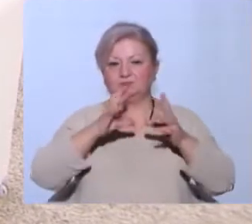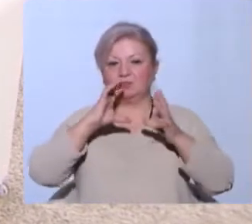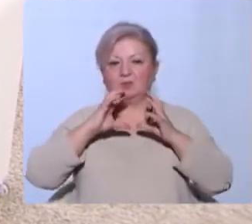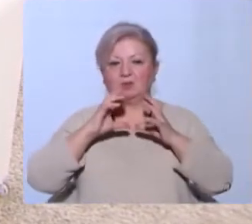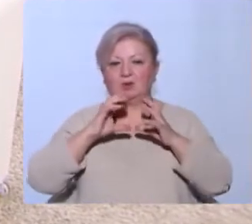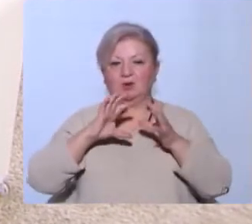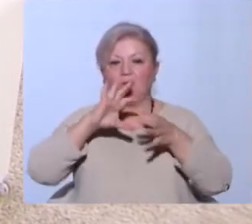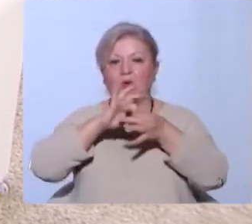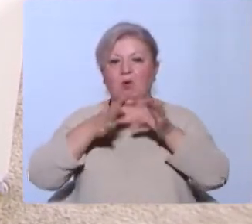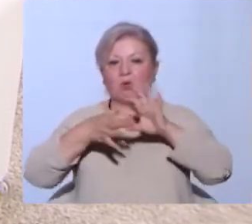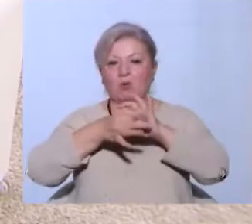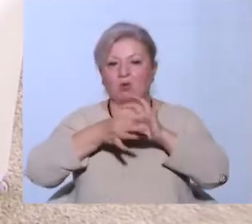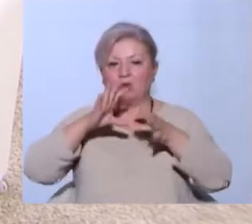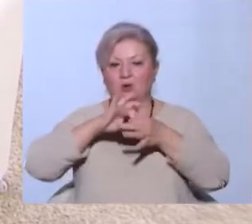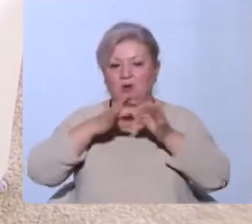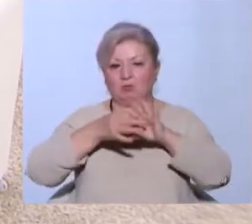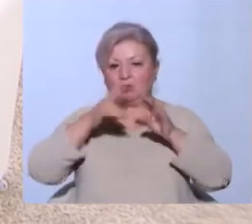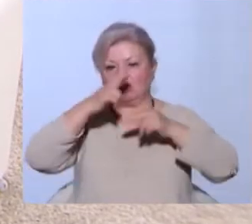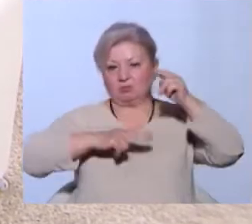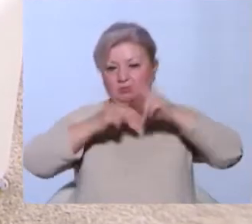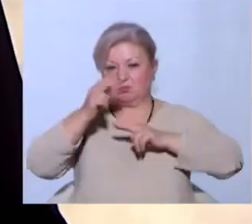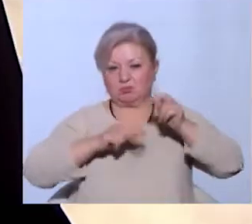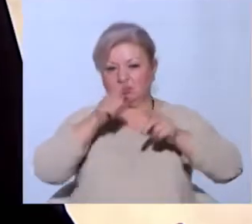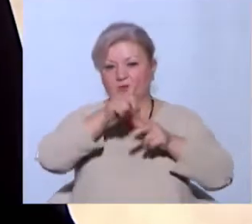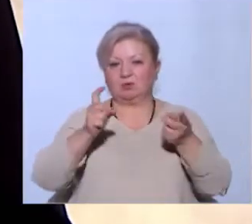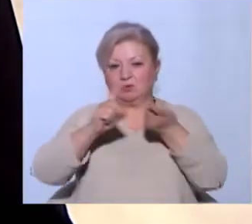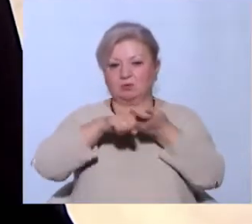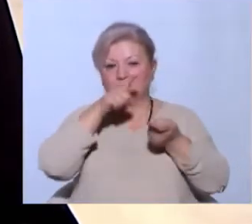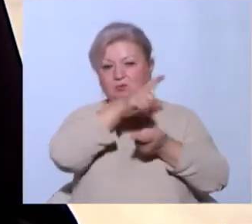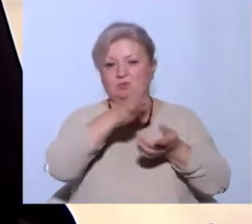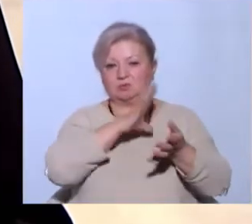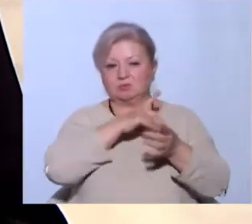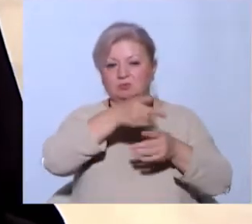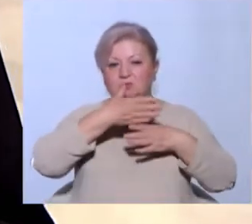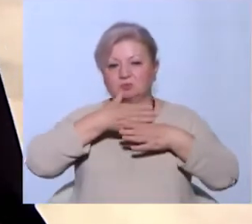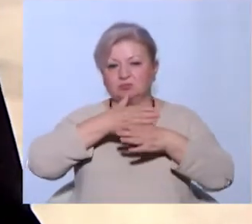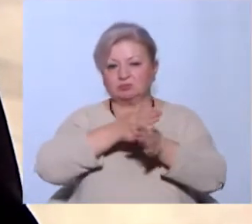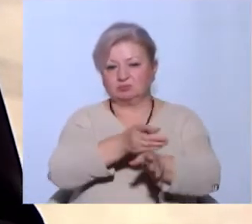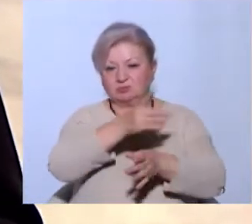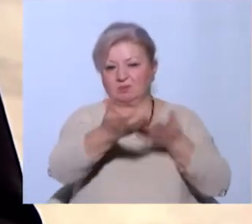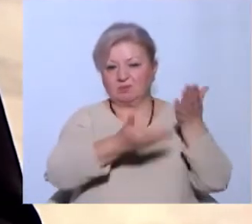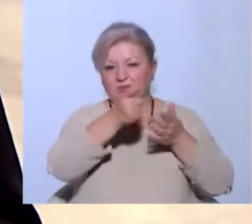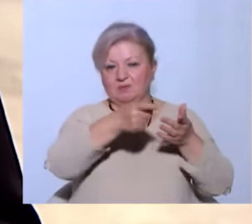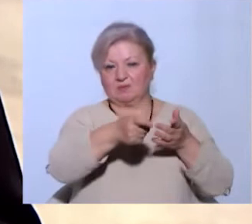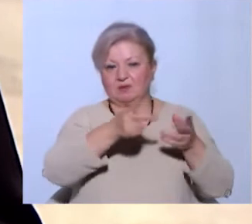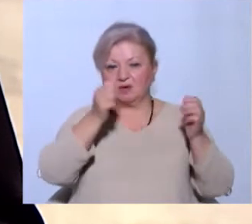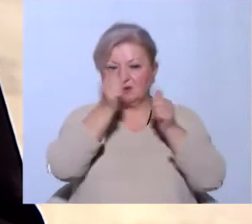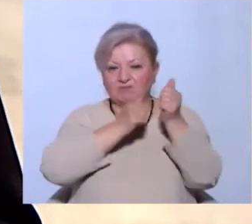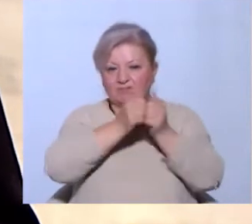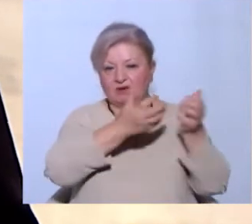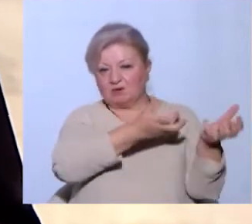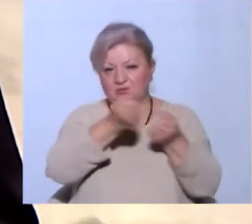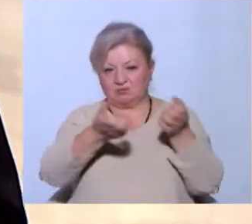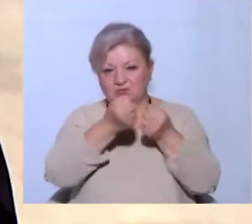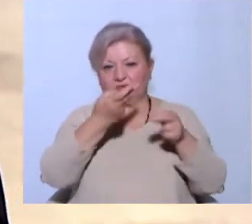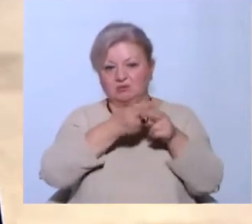დიდი რაოდენობით ინერტული მასალა ამოიღეს, რამაც სანაპიროს ნგრევის პროცესი გააქტიურა მსგავსად აჭარის